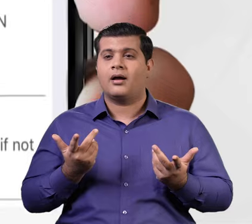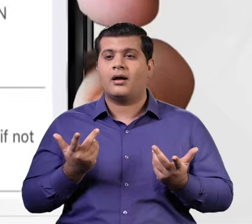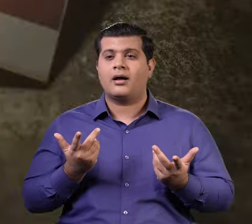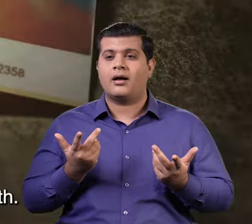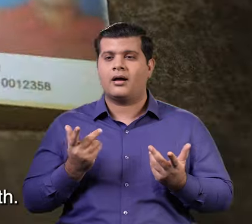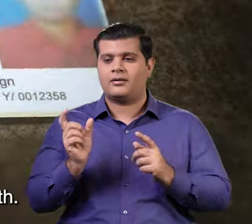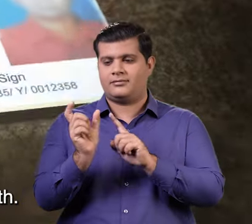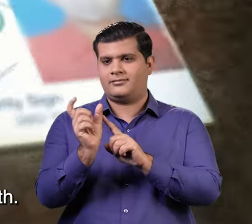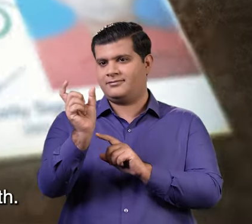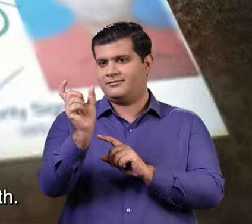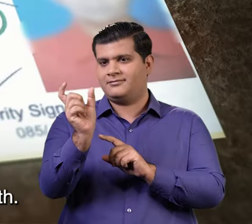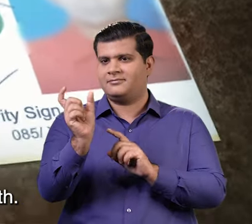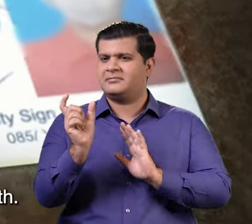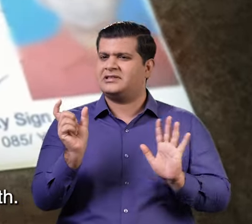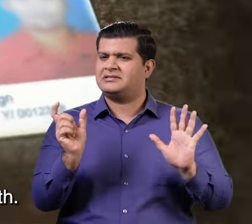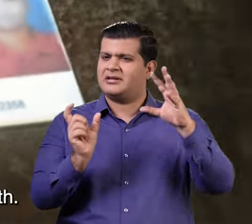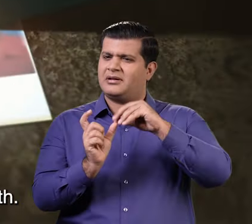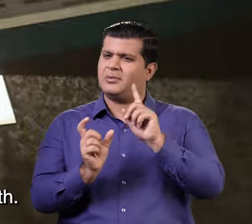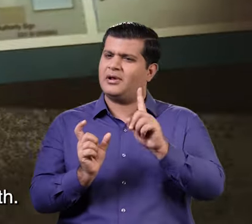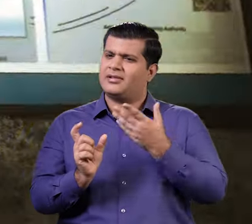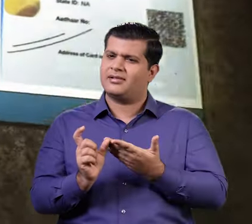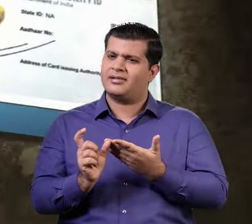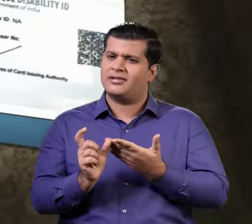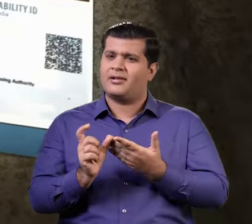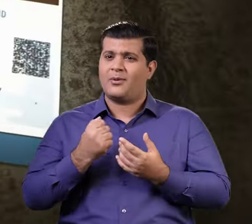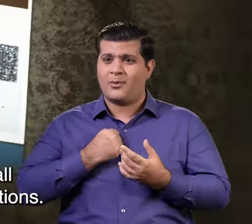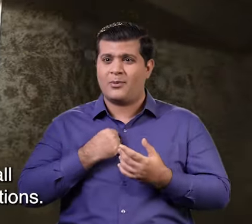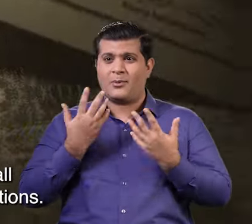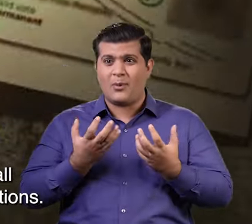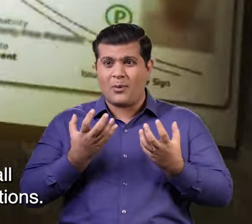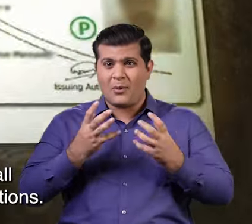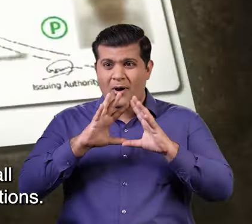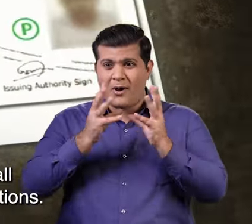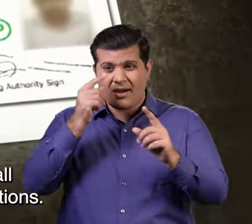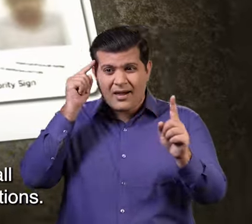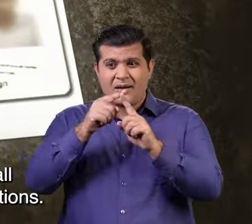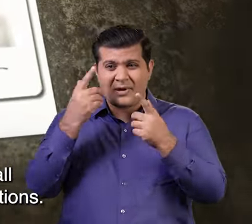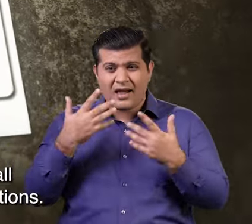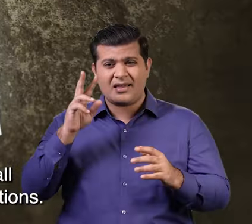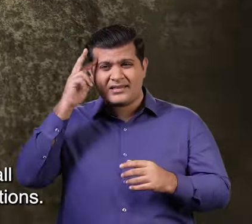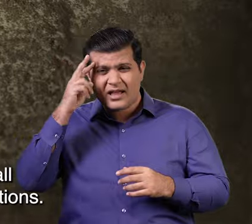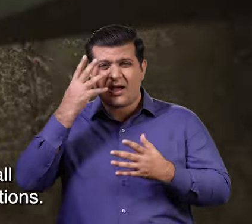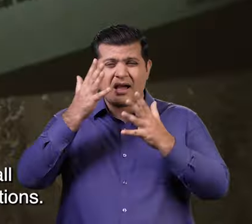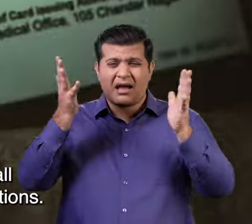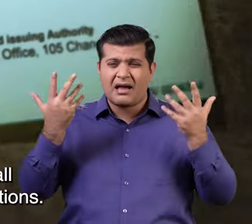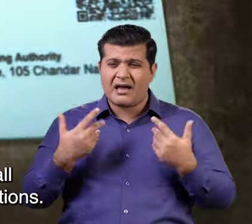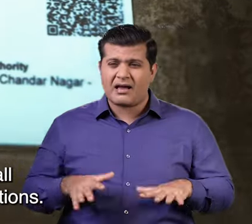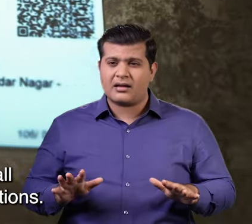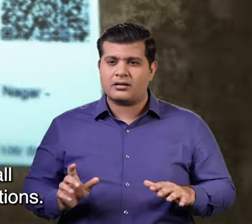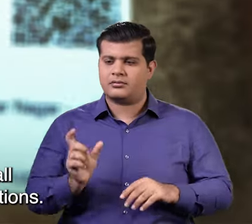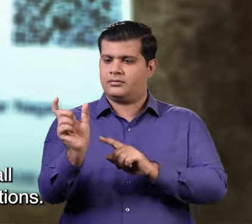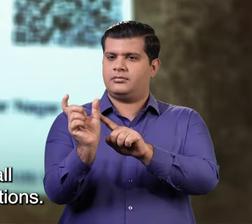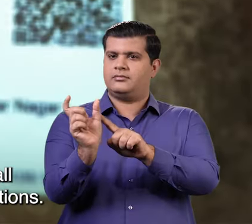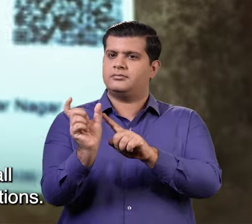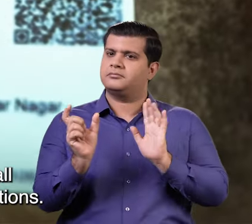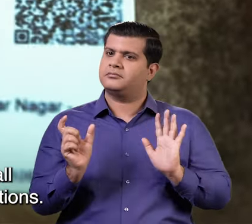क्यों? क्योंकि UDID है मेरा संबल, मेरी सभी आशंकाओं को दूर करने और आकांक्षाओं को